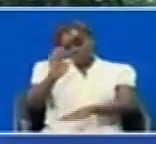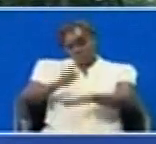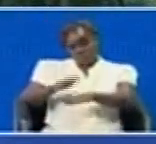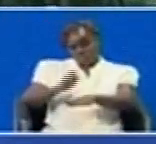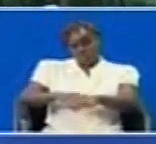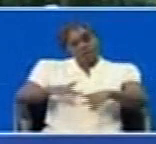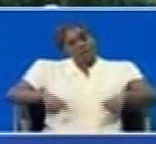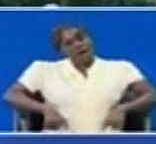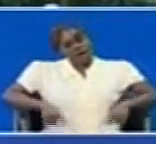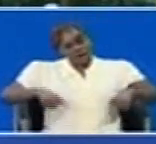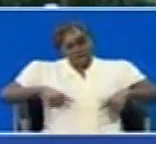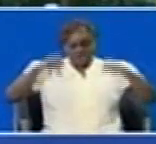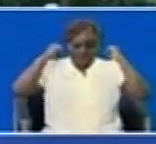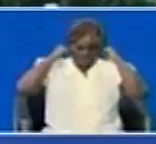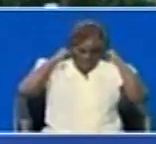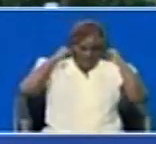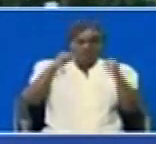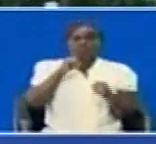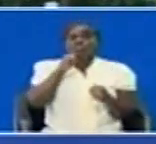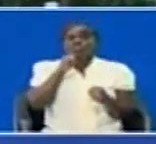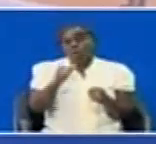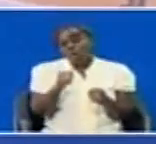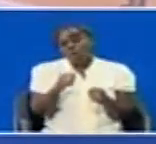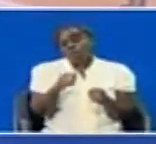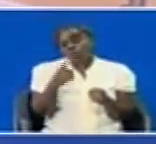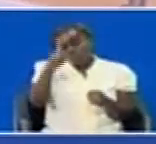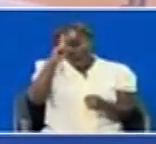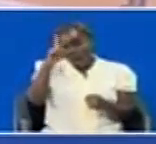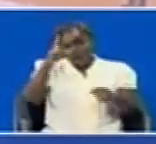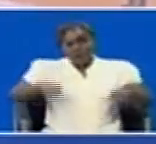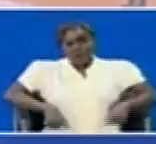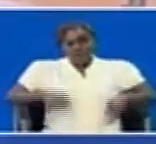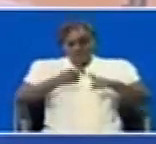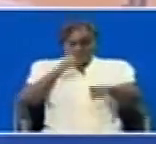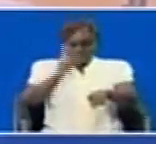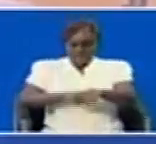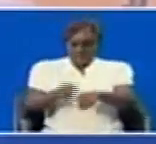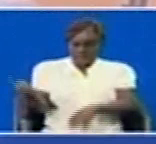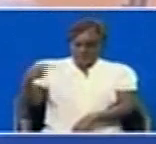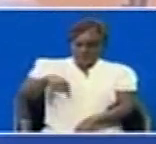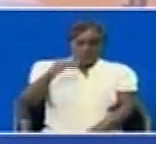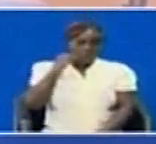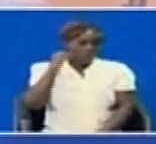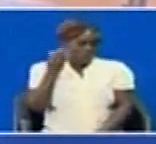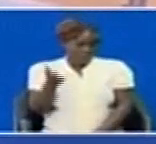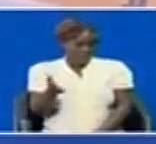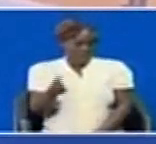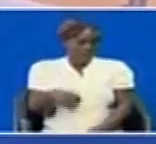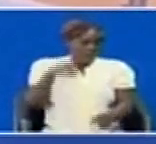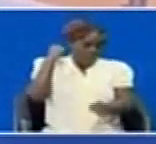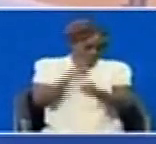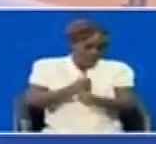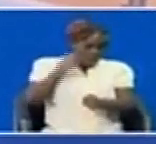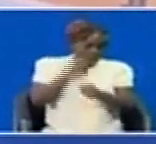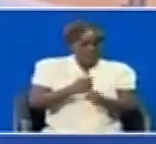maisha ya masomo, sio maisha tu ya kukaa hivi hivi. Kija tangu aingia hapa ana bidii, hata mimi